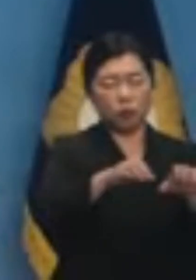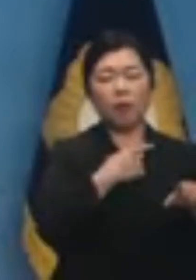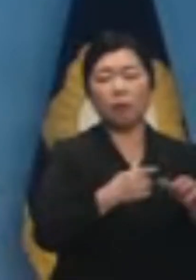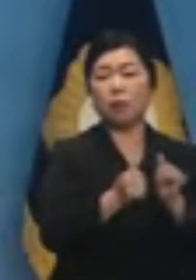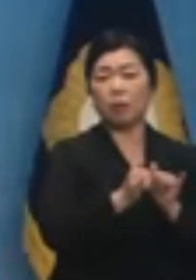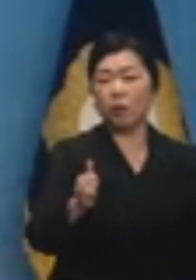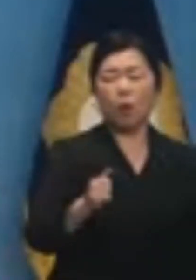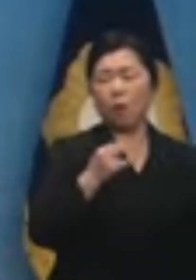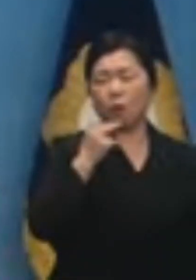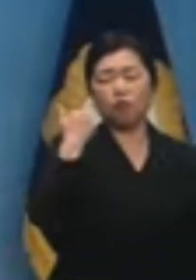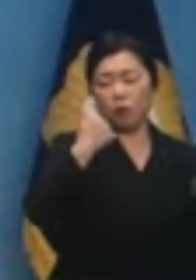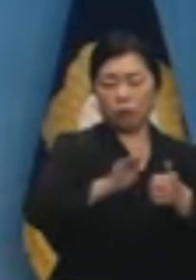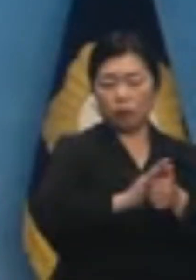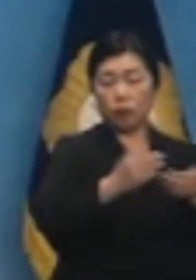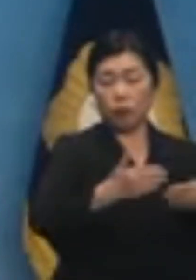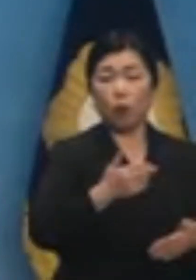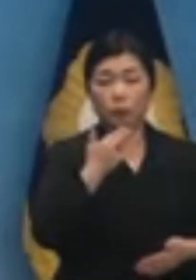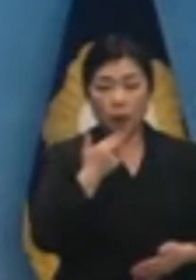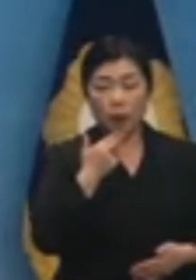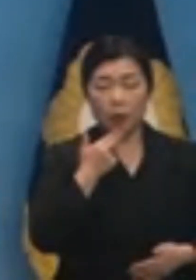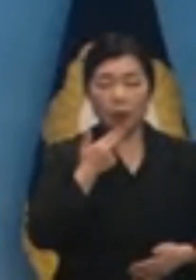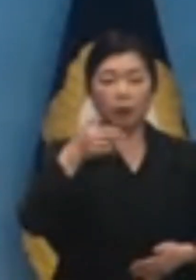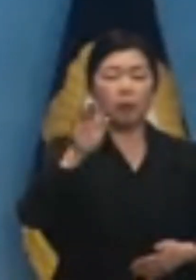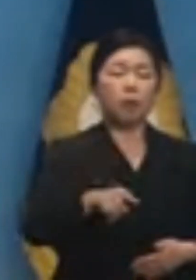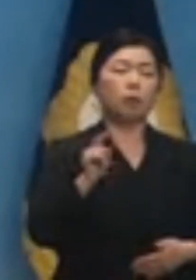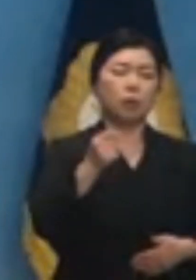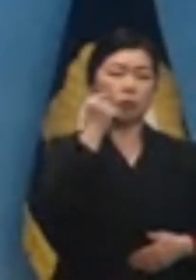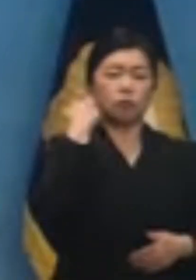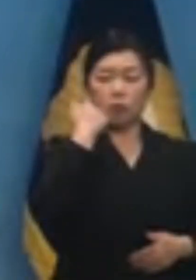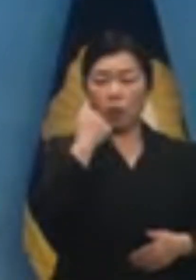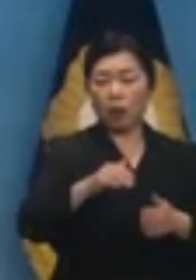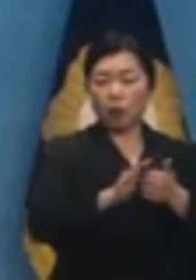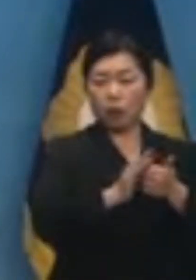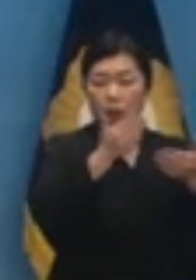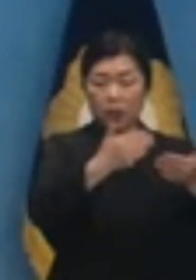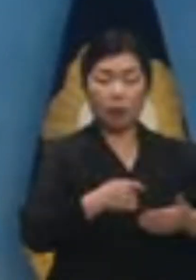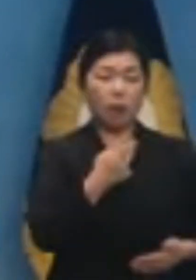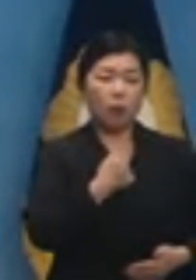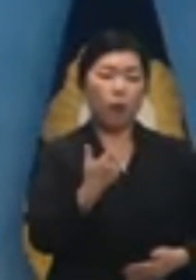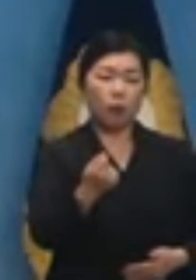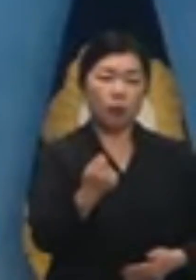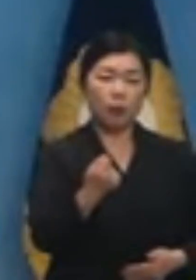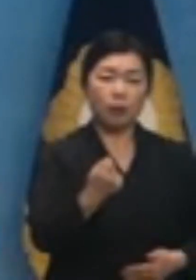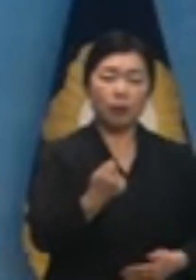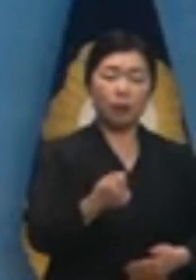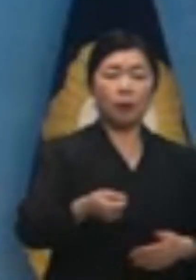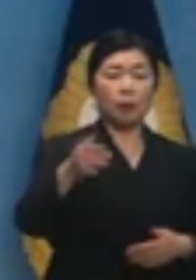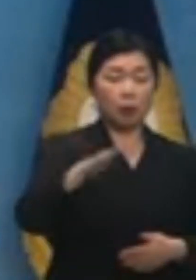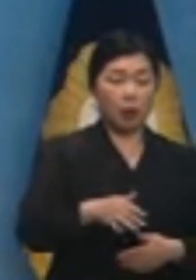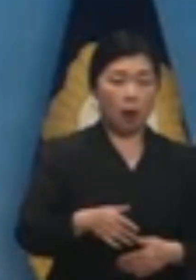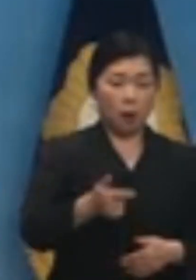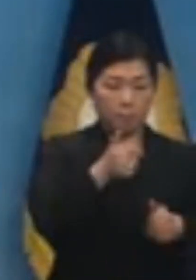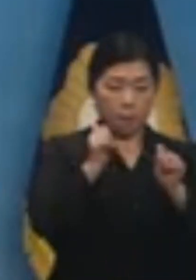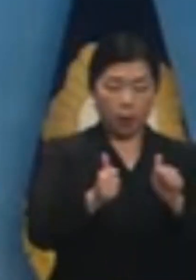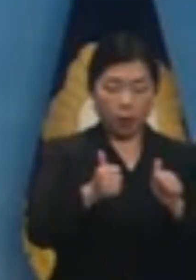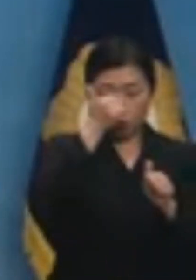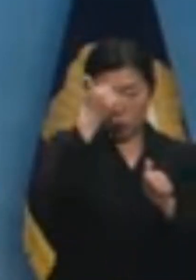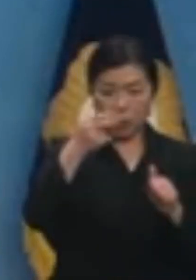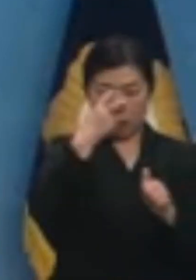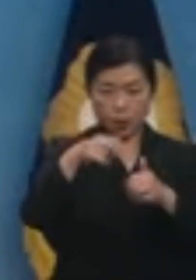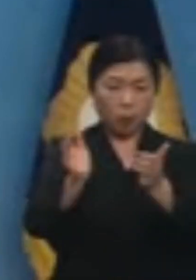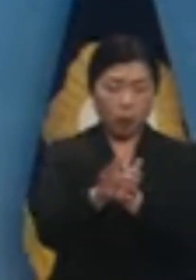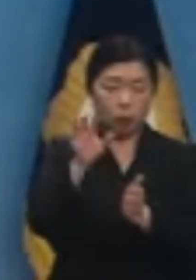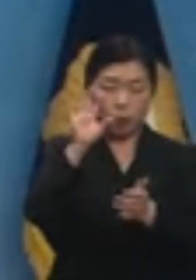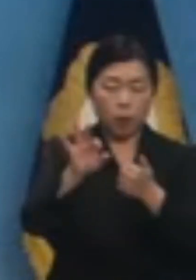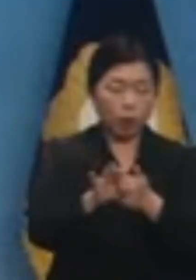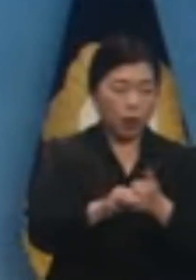접대 의혹을 부인했던 것을 정면으로 부정하는 증거입니다. 그렇기에 대법원 윤리감사관실 또한 공개된